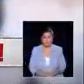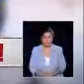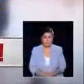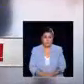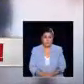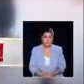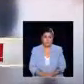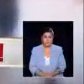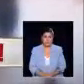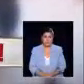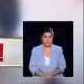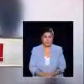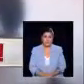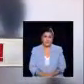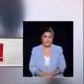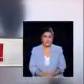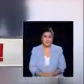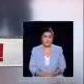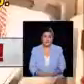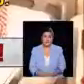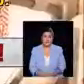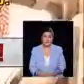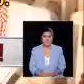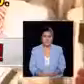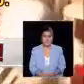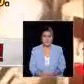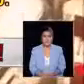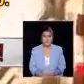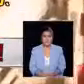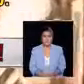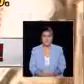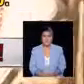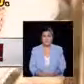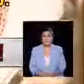kabul ettiniz mi? Evet. Bütün